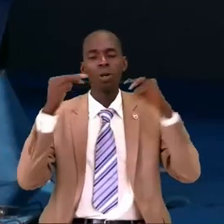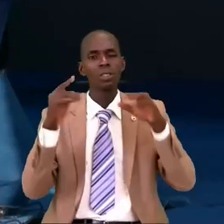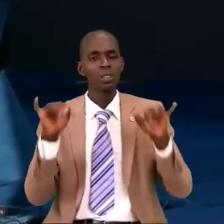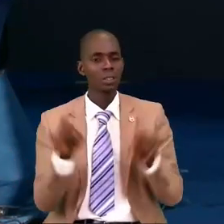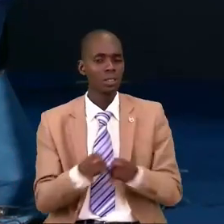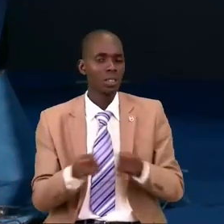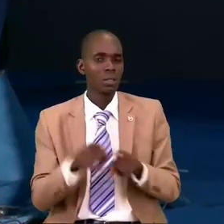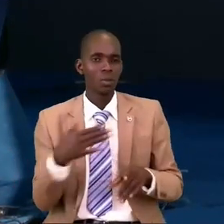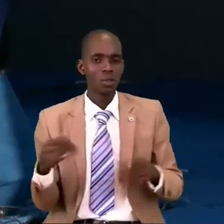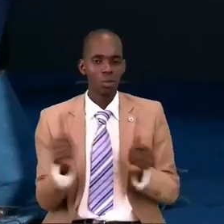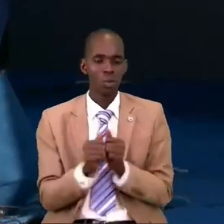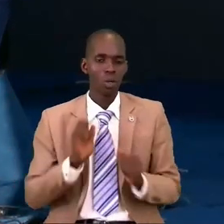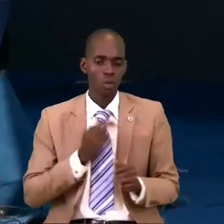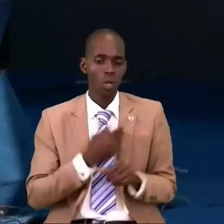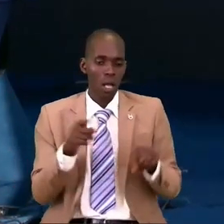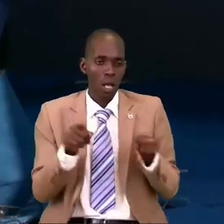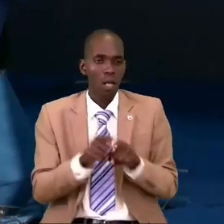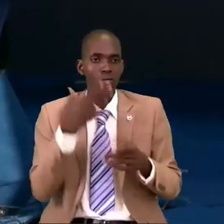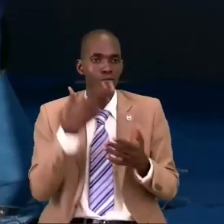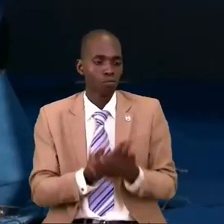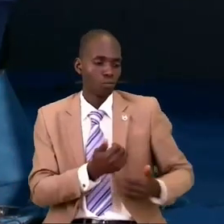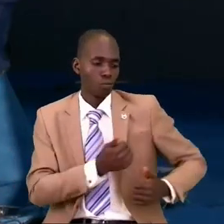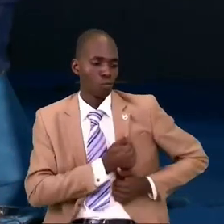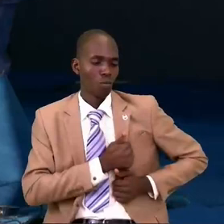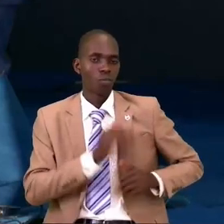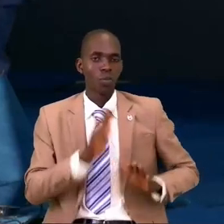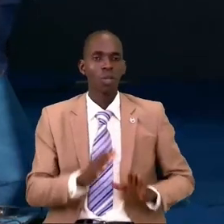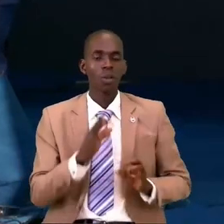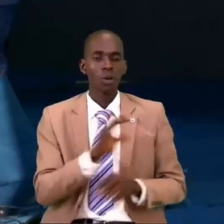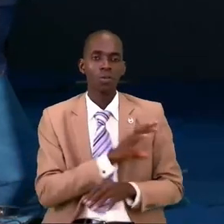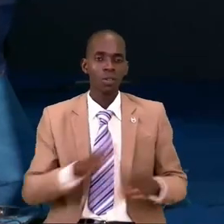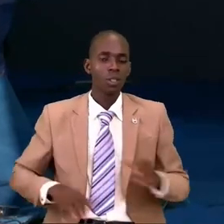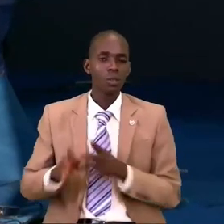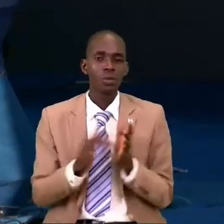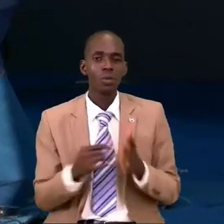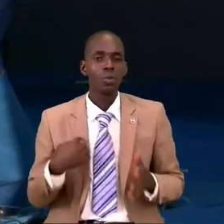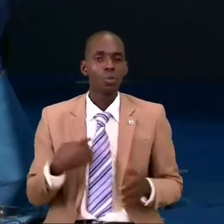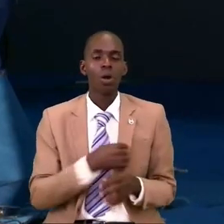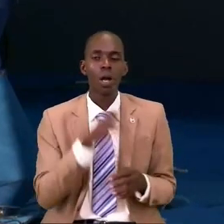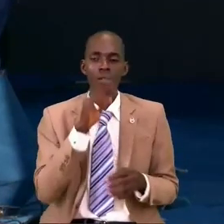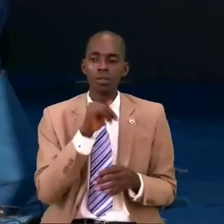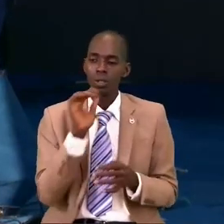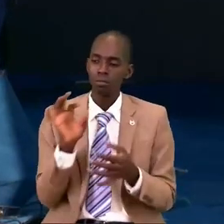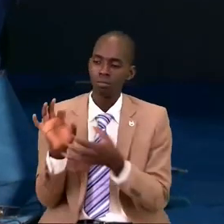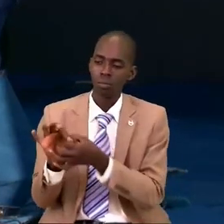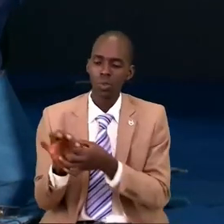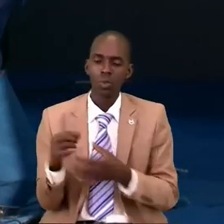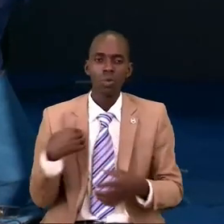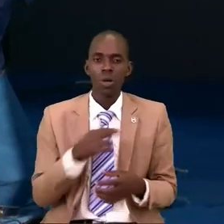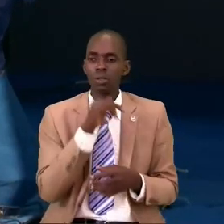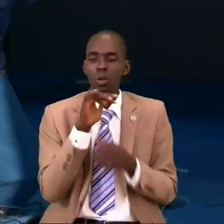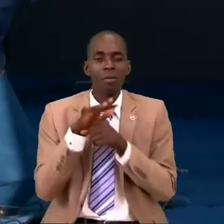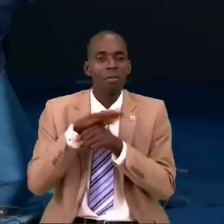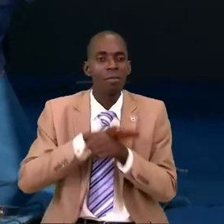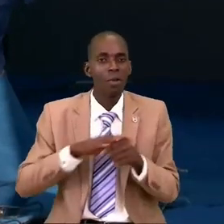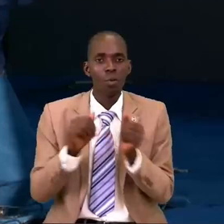dit que nous ne devons pas nous embarrasser, nous ne devons pas nous encombrer des affaires de la vie, s'il veut plaire à celui